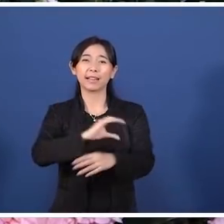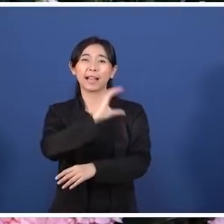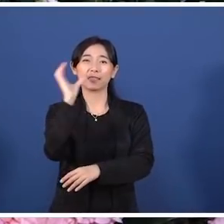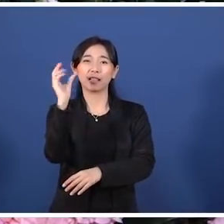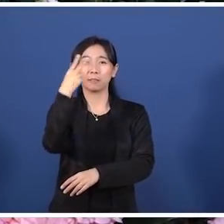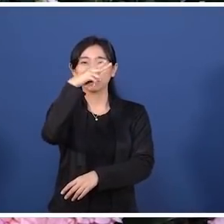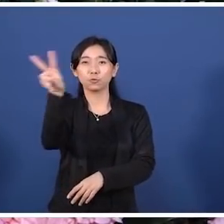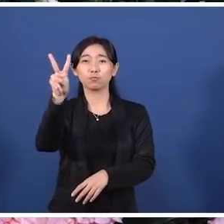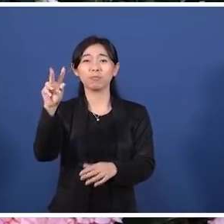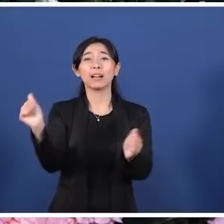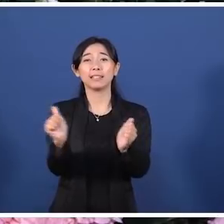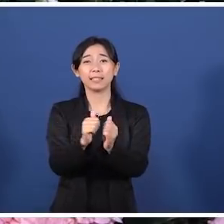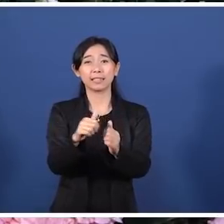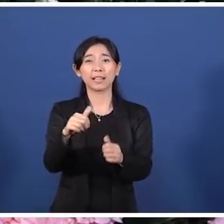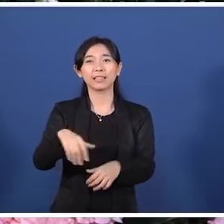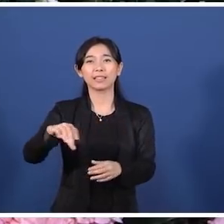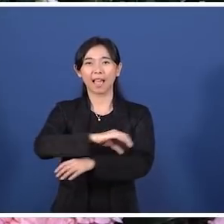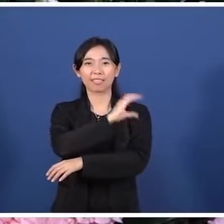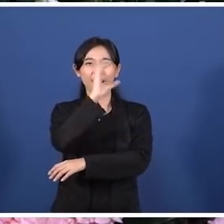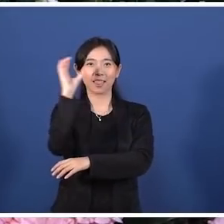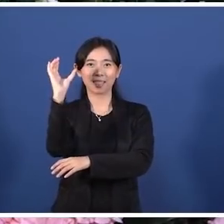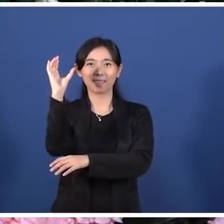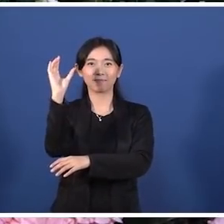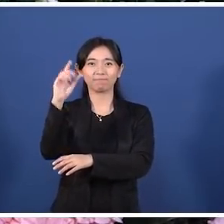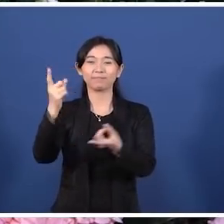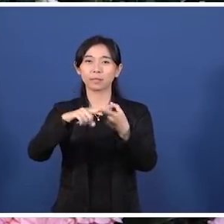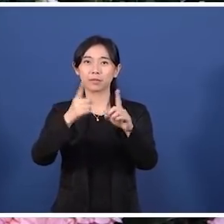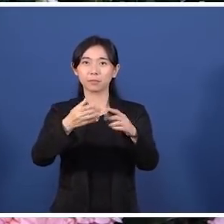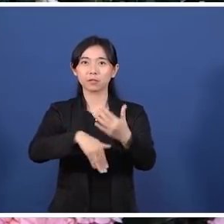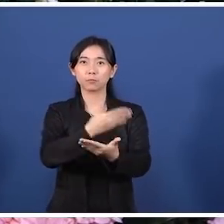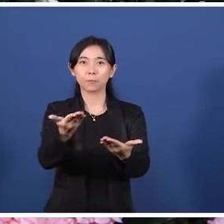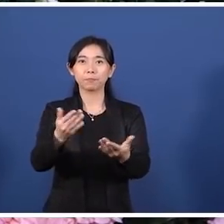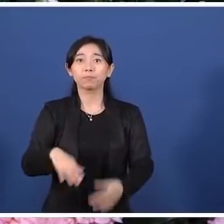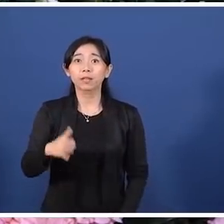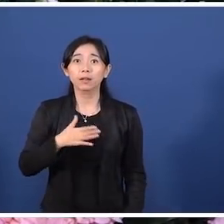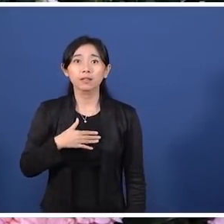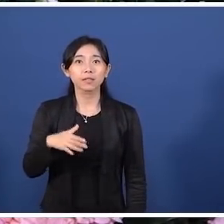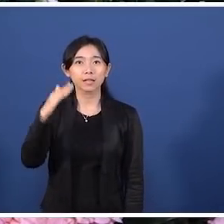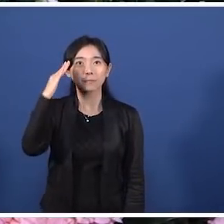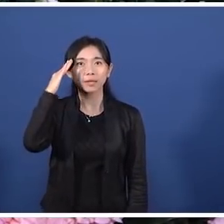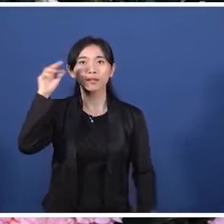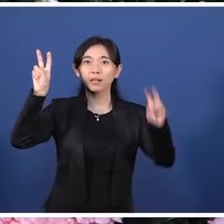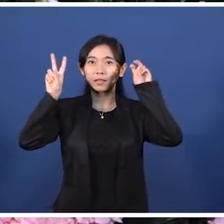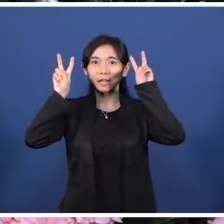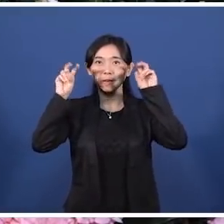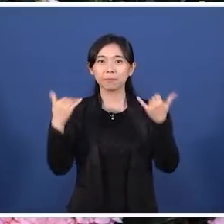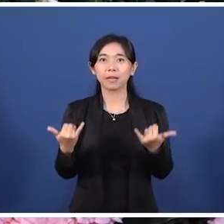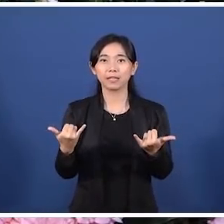dengan peristiwa Natal. Nah, saudara-saudara yang dikasihi oleh Tuhan Yesus Kristus, saya rasa tema ini menjadi sesuatu